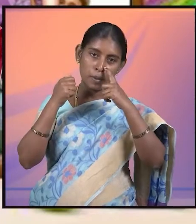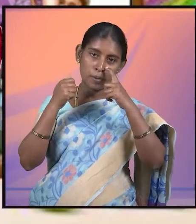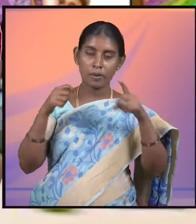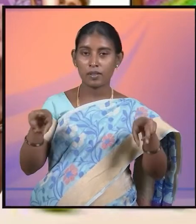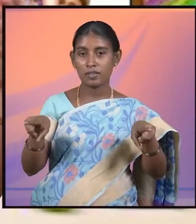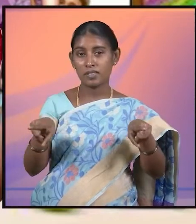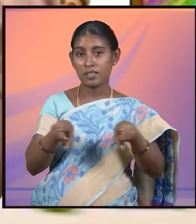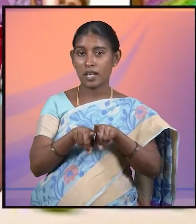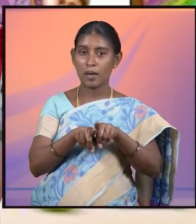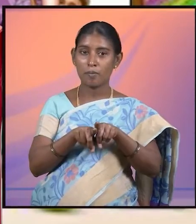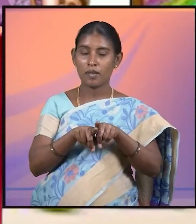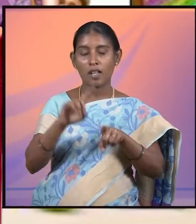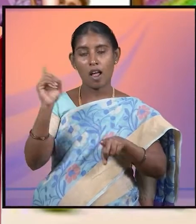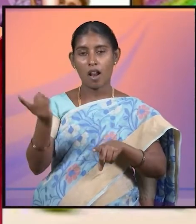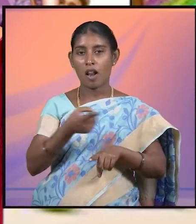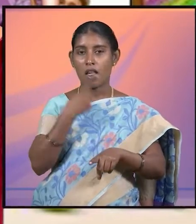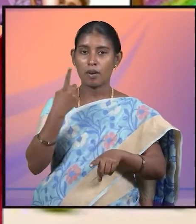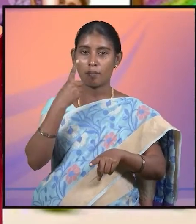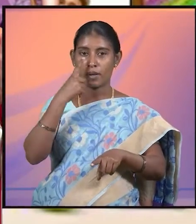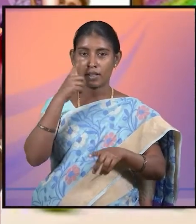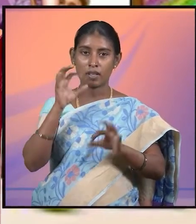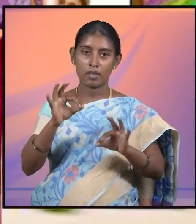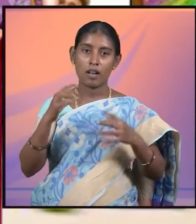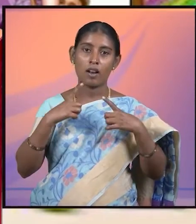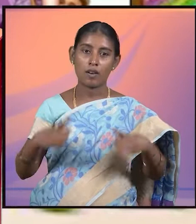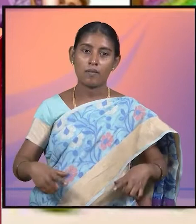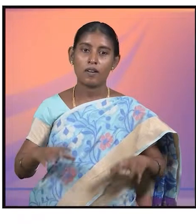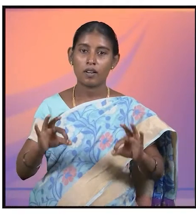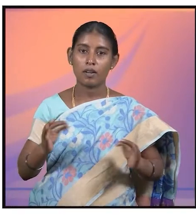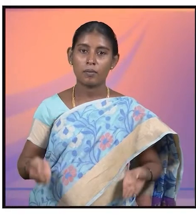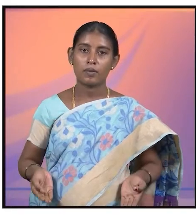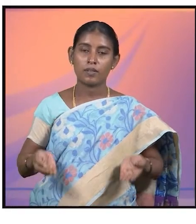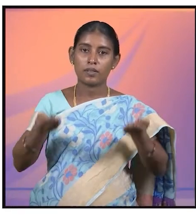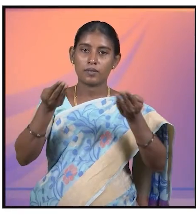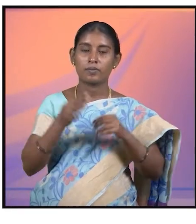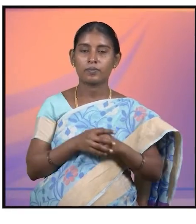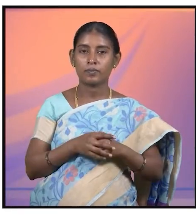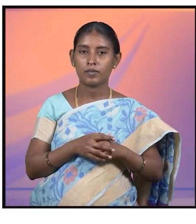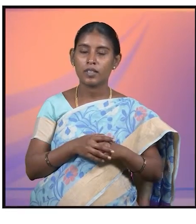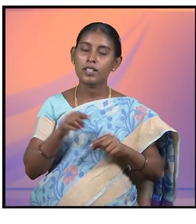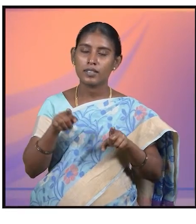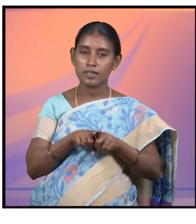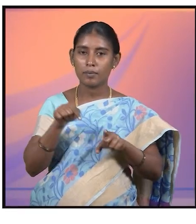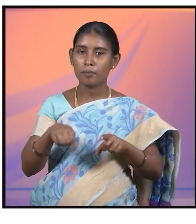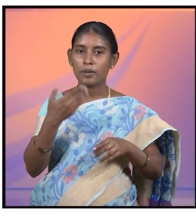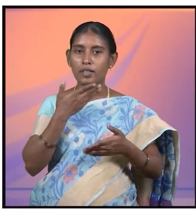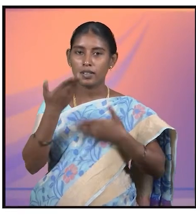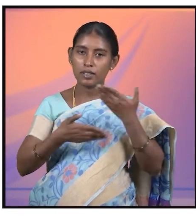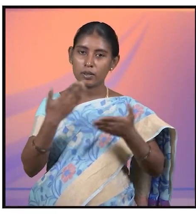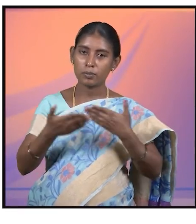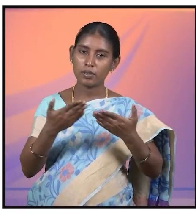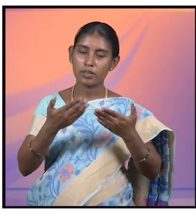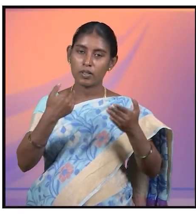பெற்று எல்லா பெண்களும் கல்வி பெற்று வாழ்வில் உயர வேண்டும். மாணவர்களே, இதுவரை நாம்